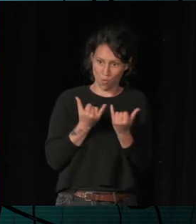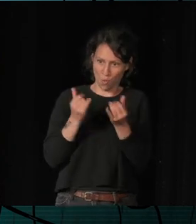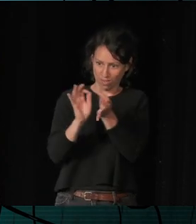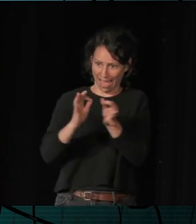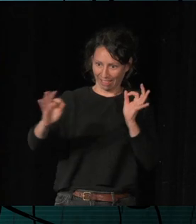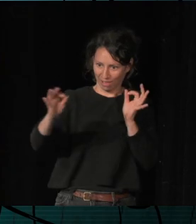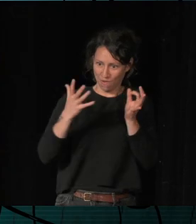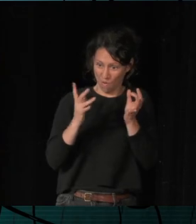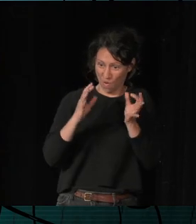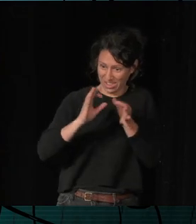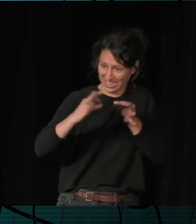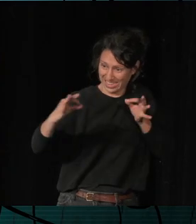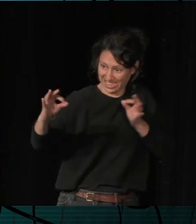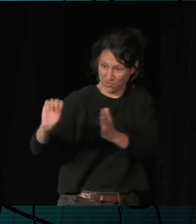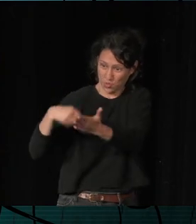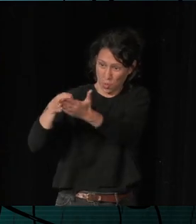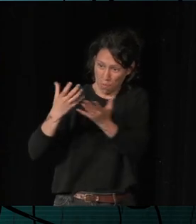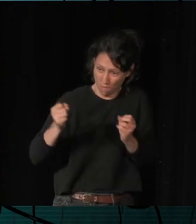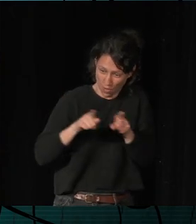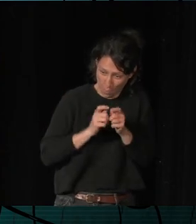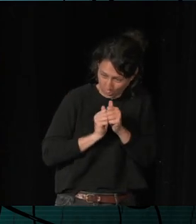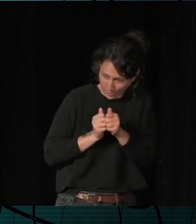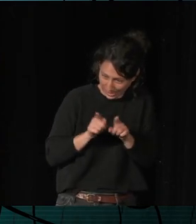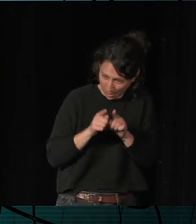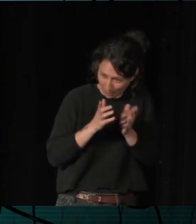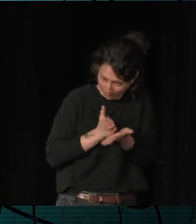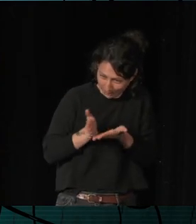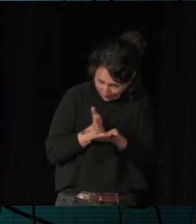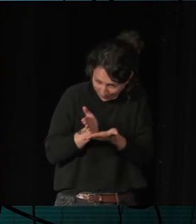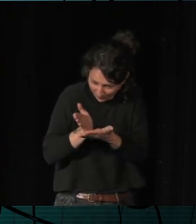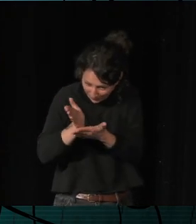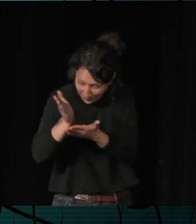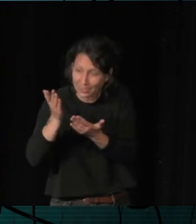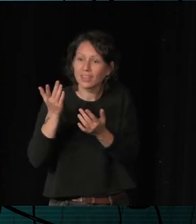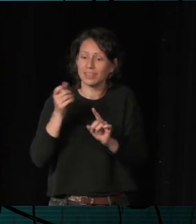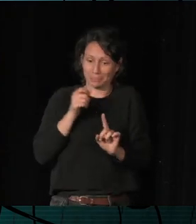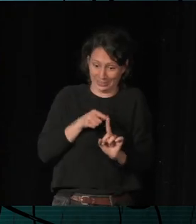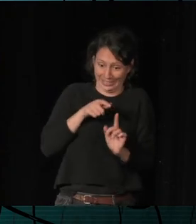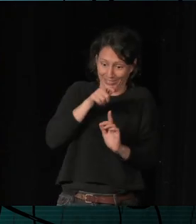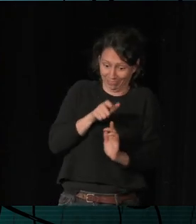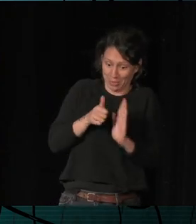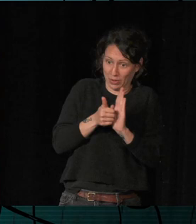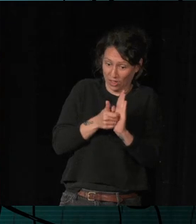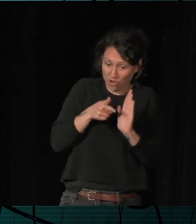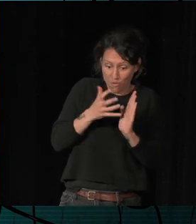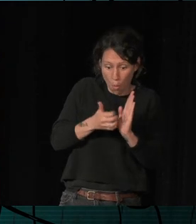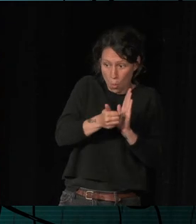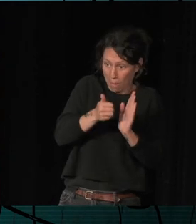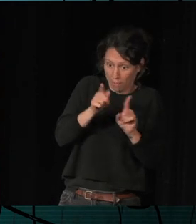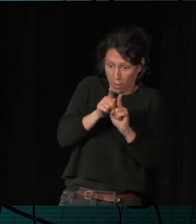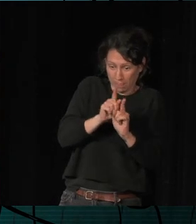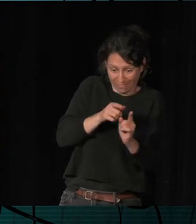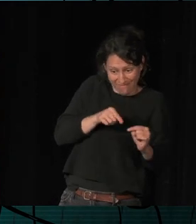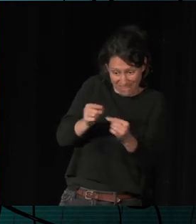d'horreur. Du coup, on veut suivre ce personnage et faire en sorte que ce personnage démêle le mystère, tout à fait, je pense. Je dois